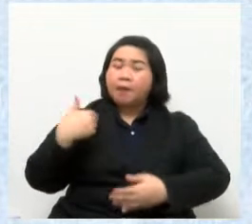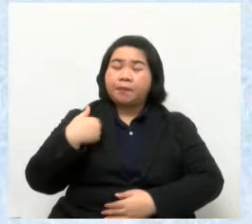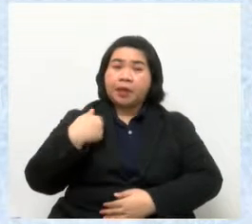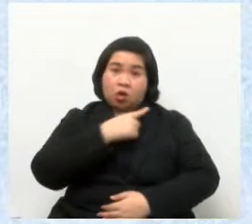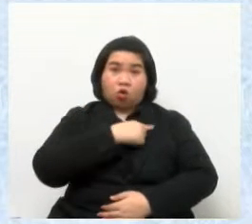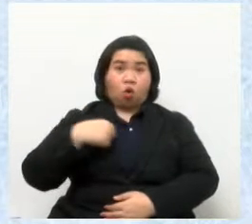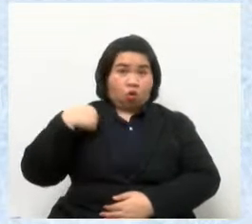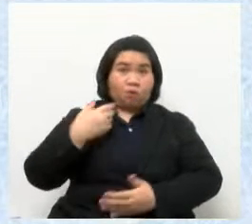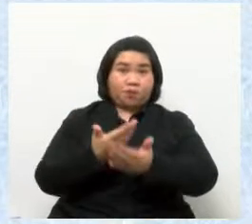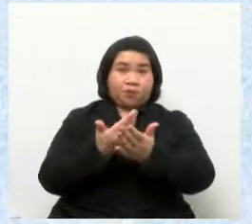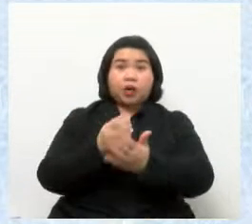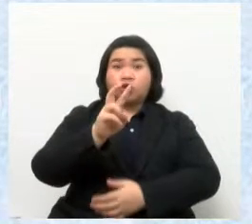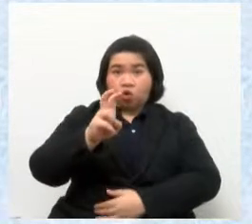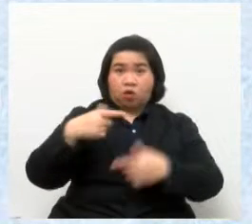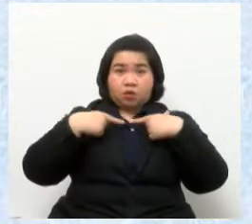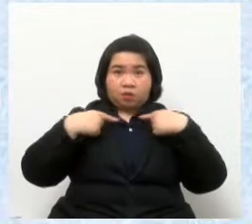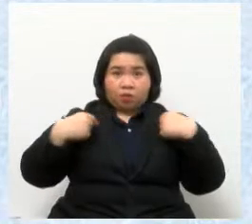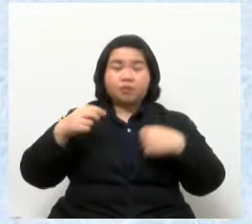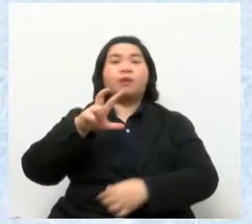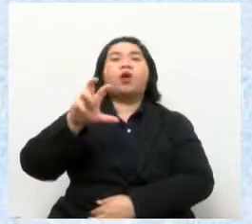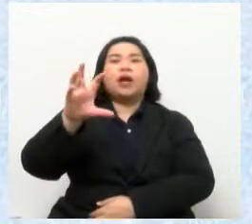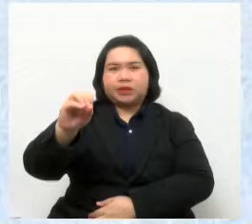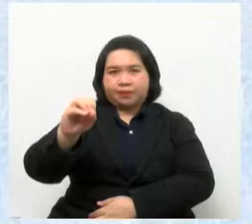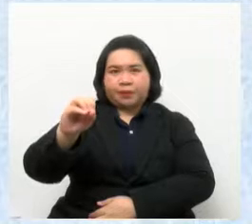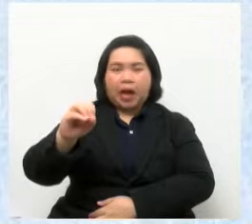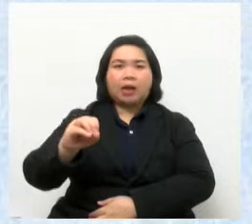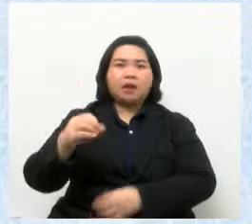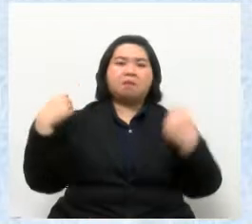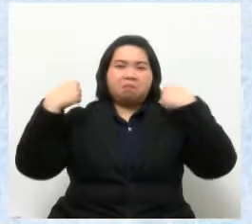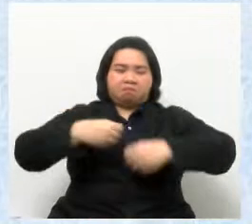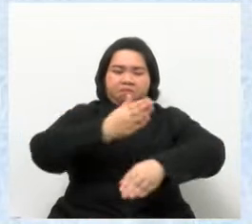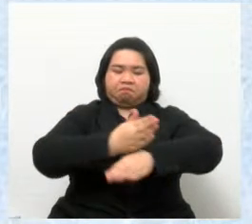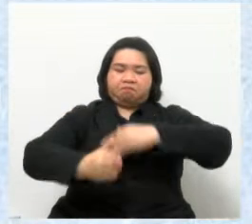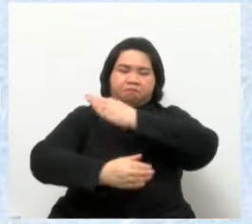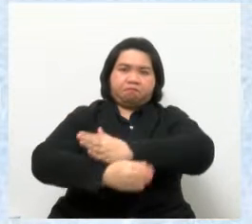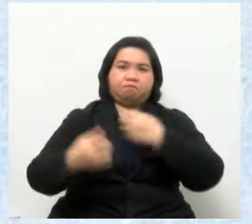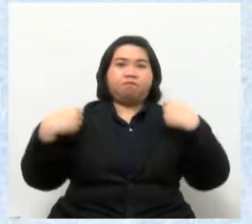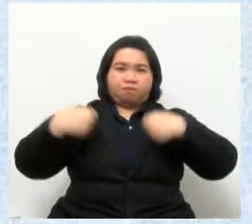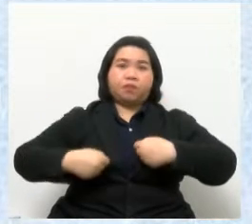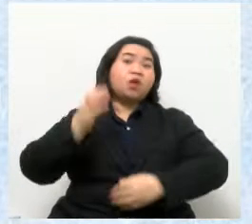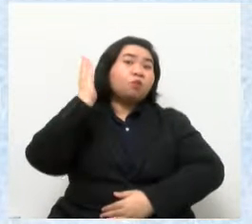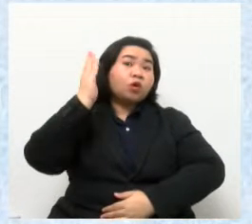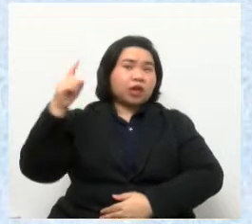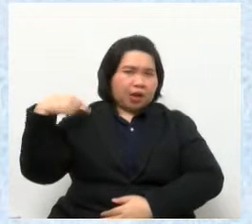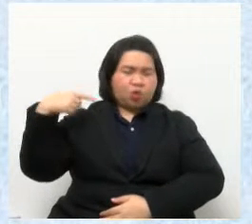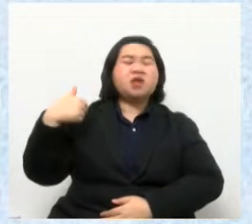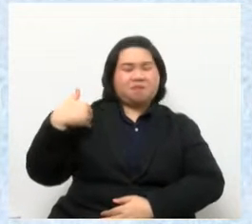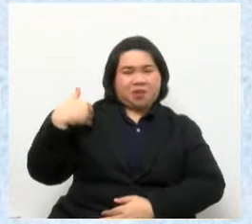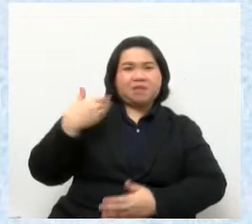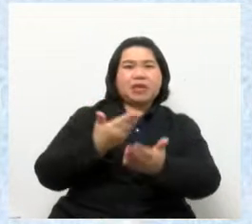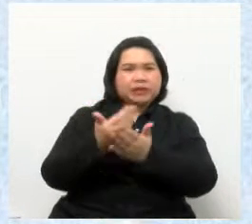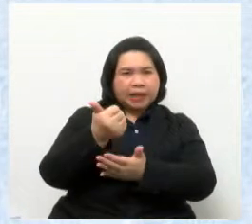อย่างที่บอก200บาทเสื้อมีปก350บาทนะคะจะเป็นเสื้อสูทเสื้อสูทเนี่ยก็จะมีทั้งแบบผู้ชายแบบผู้หญิงนะเลือกกันได้